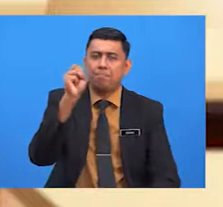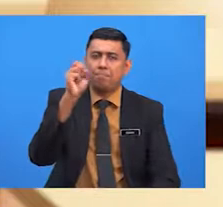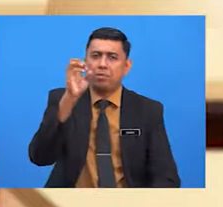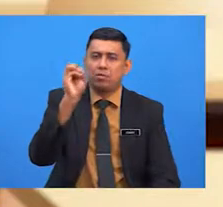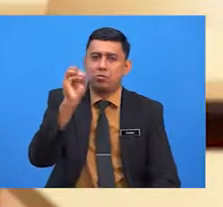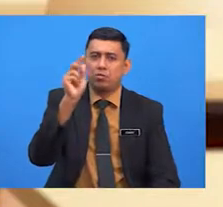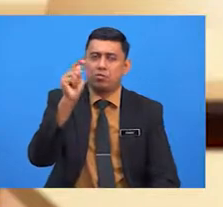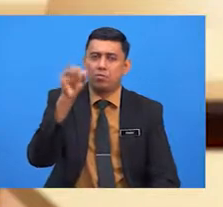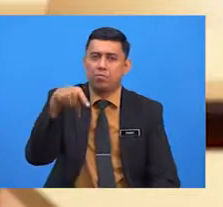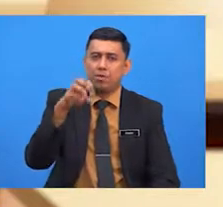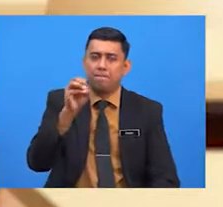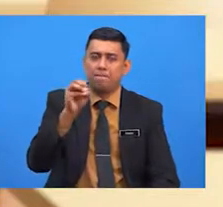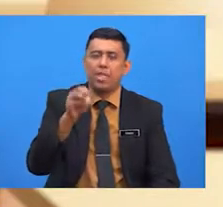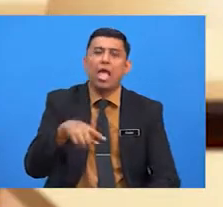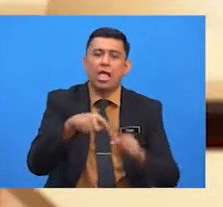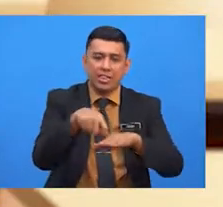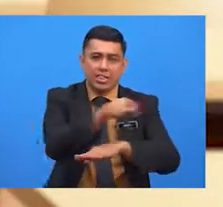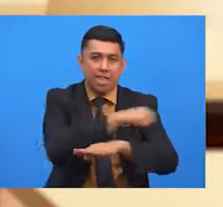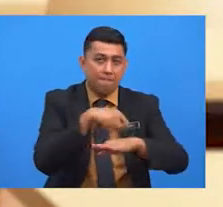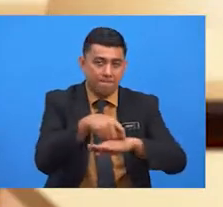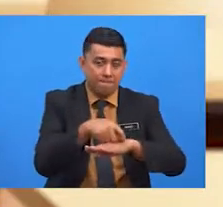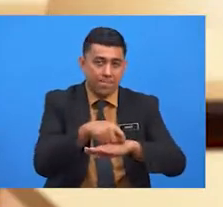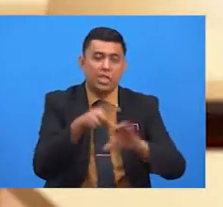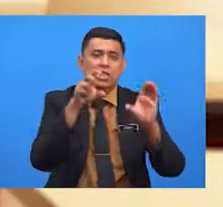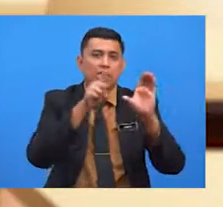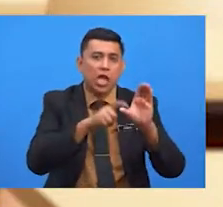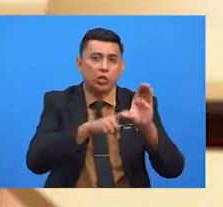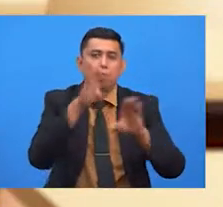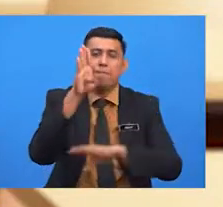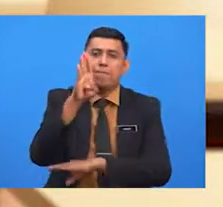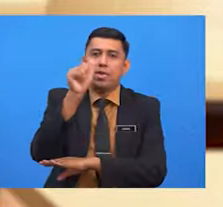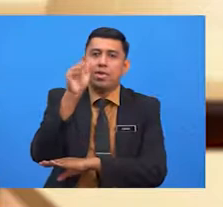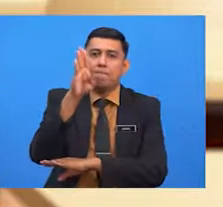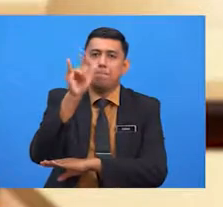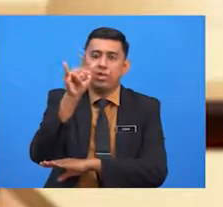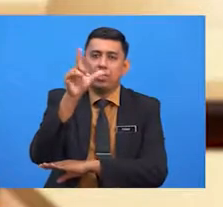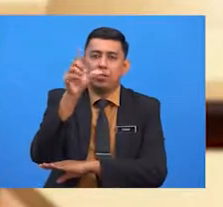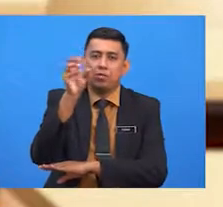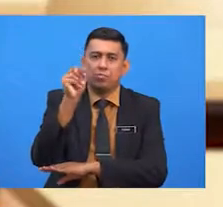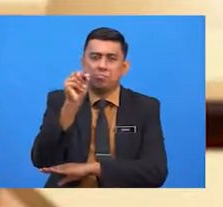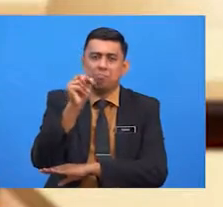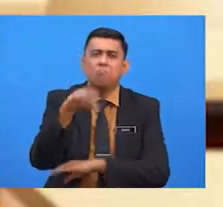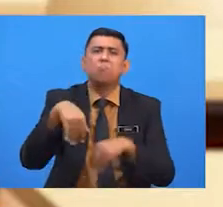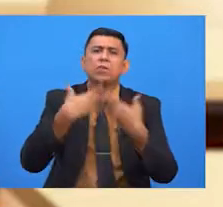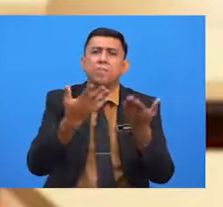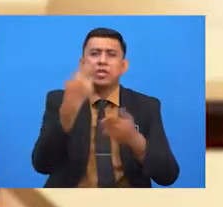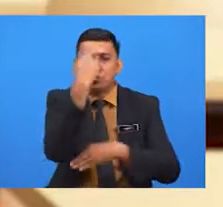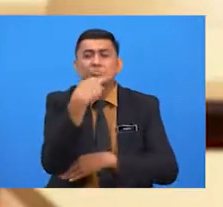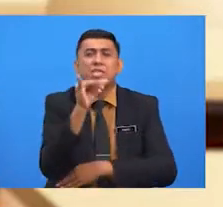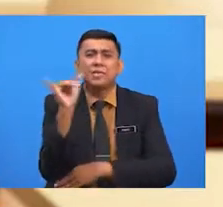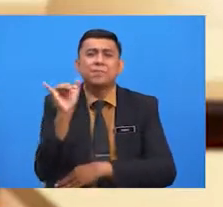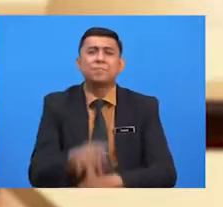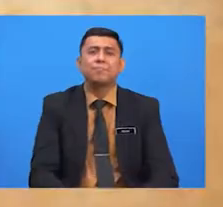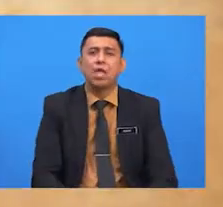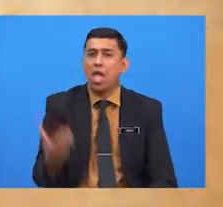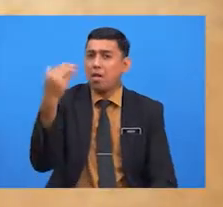Taman Tergantung Babylon. Tahukah anda bagaimana rupa Taman Tergantung Babylon?